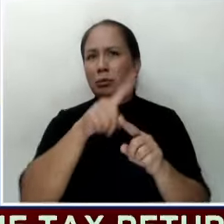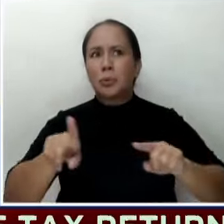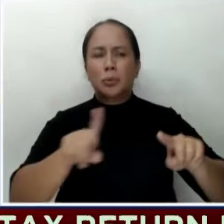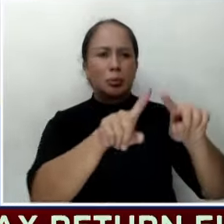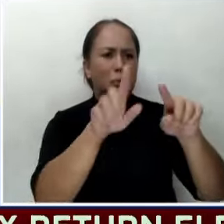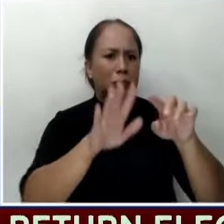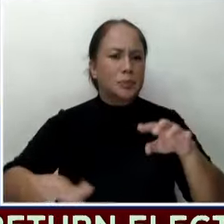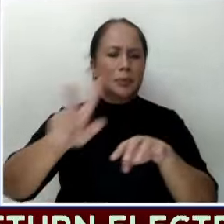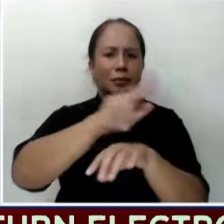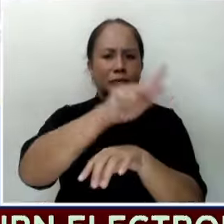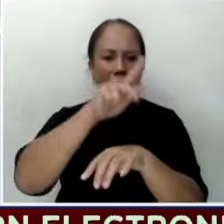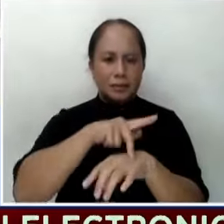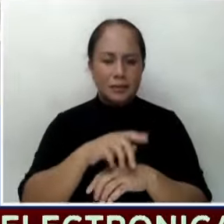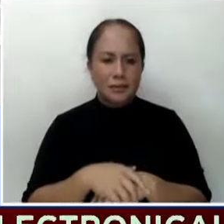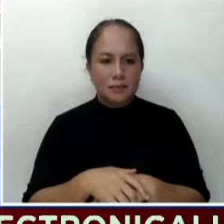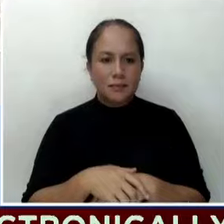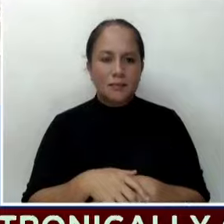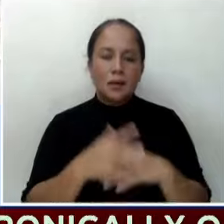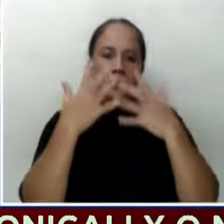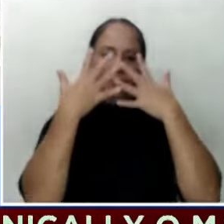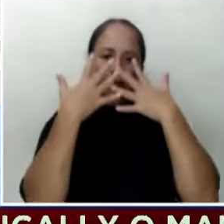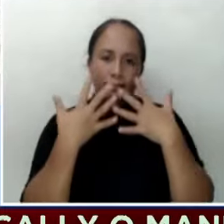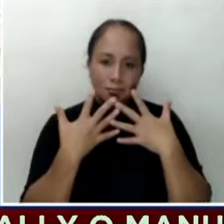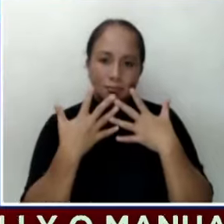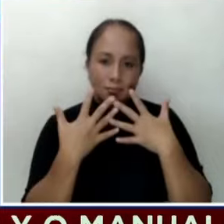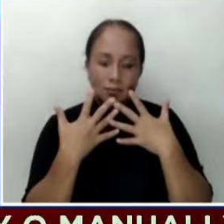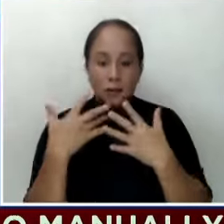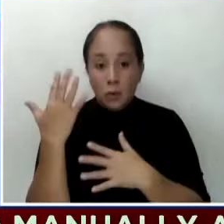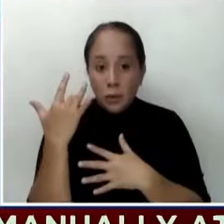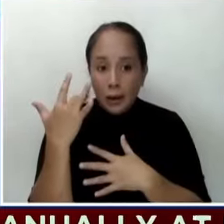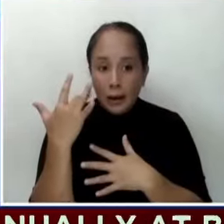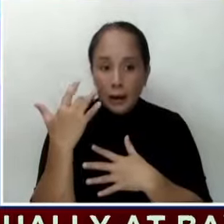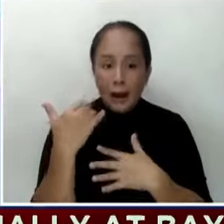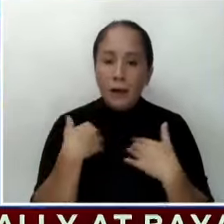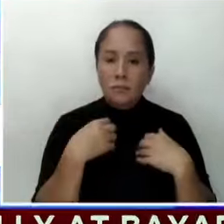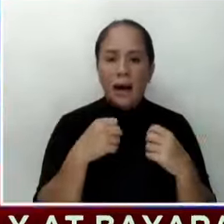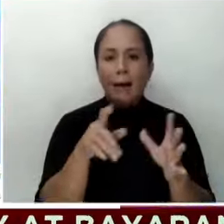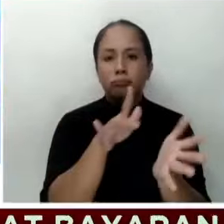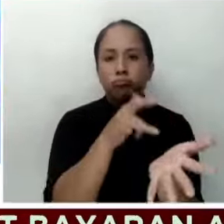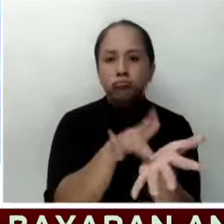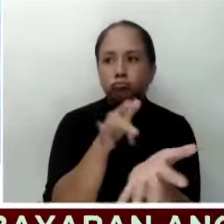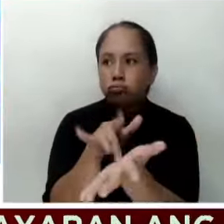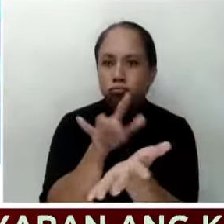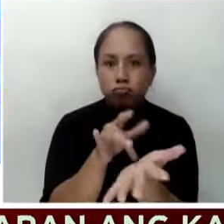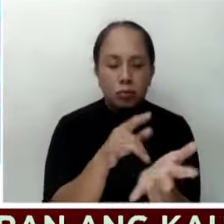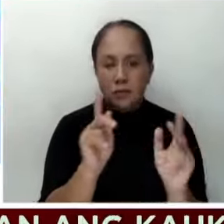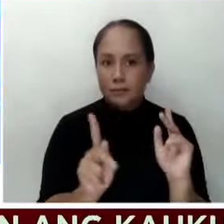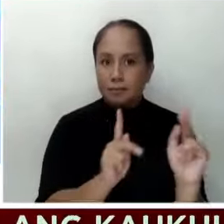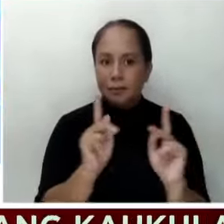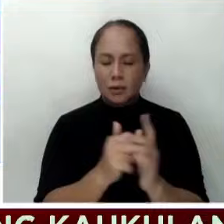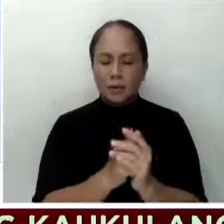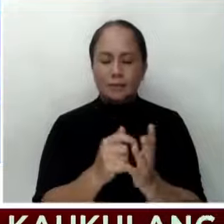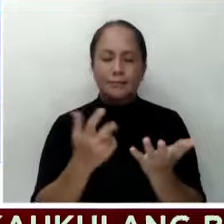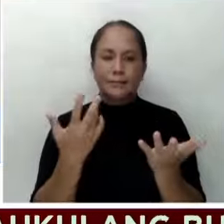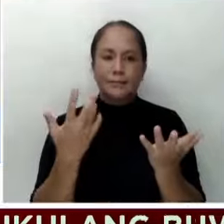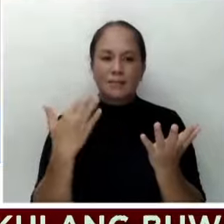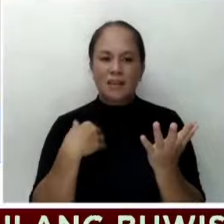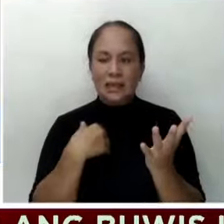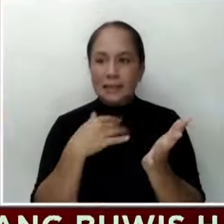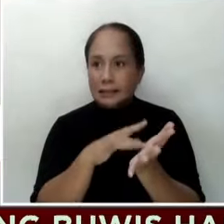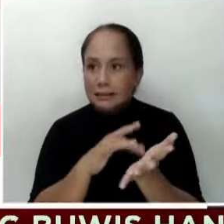bansa. Isa yan sa nakakalungkot, diba? Na may mga oportunista na ginagamit yung